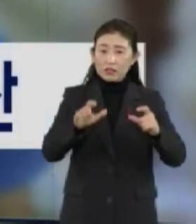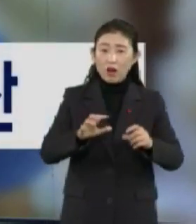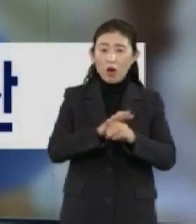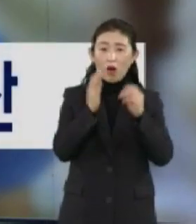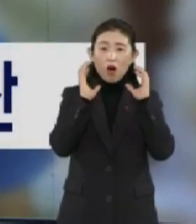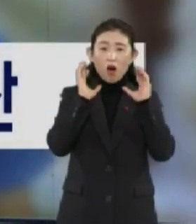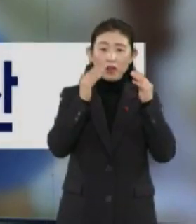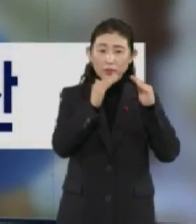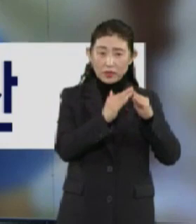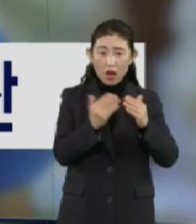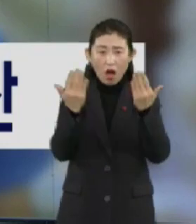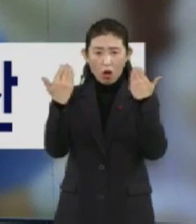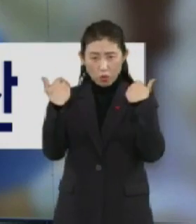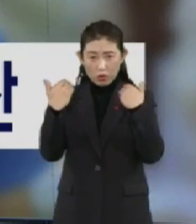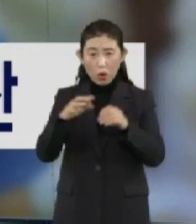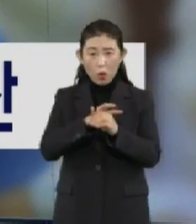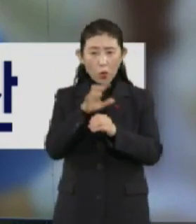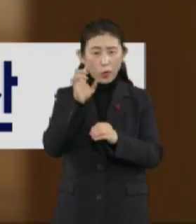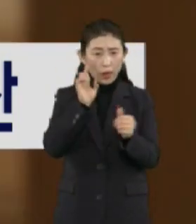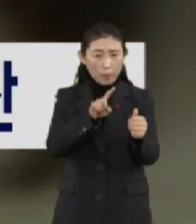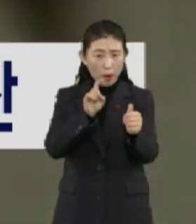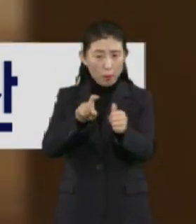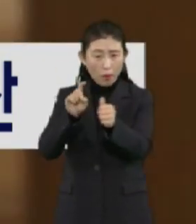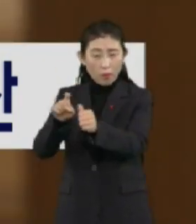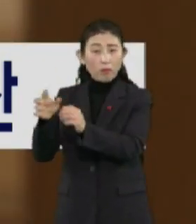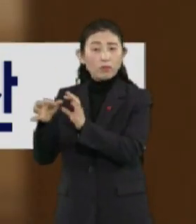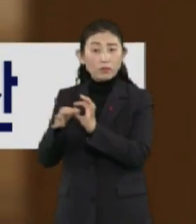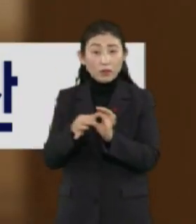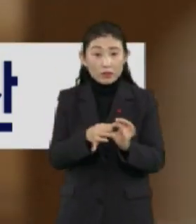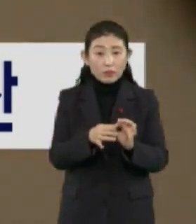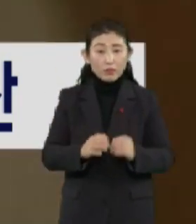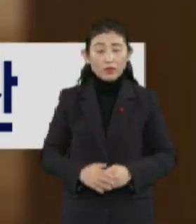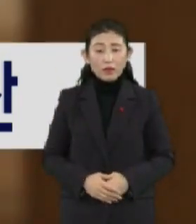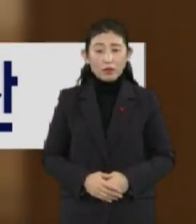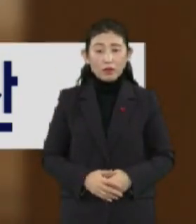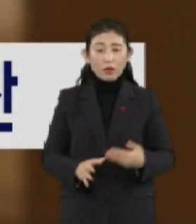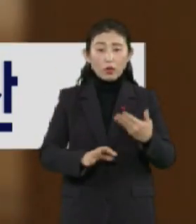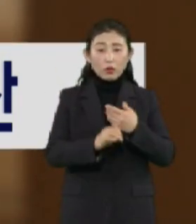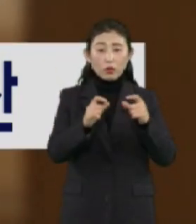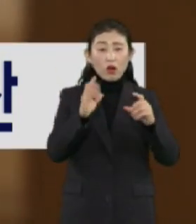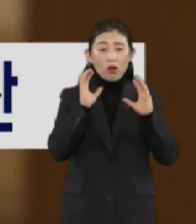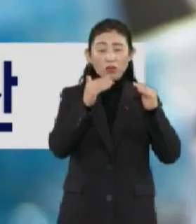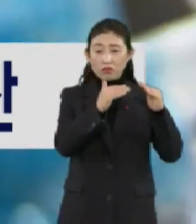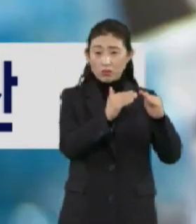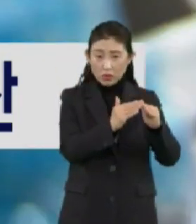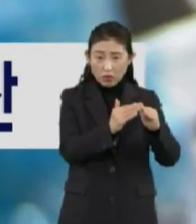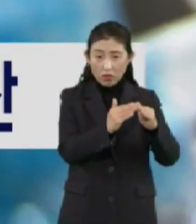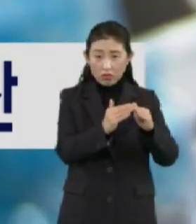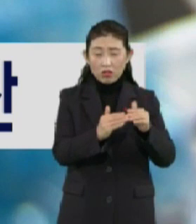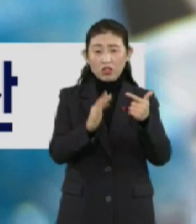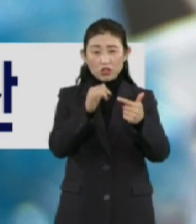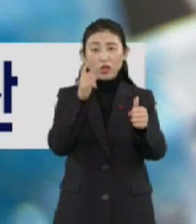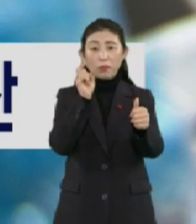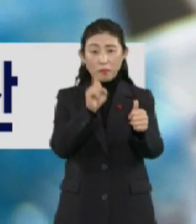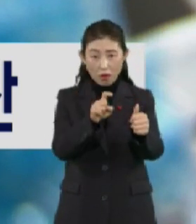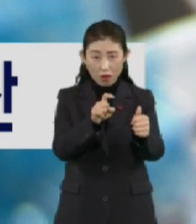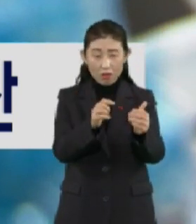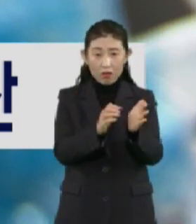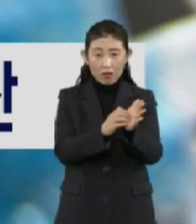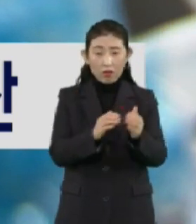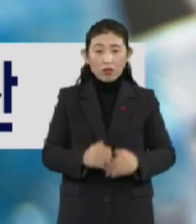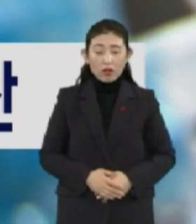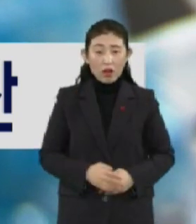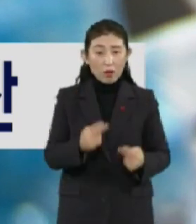대전에서는 어린이집과 학교 등에서 코로나19 집단 감염이 이어지고 있습니다. 동구 어린이집에서 6명이